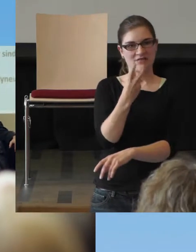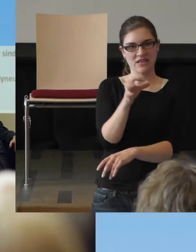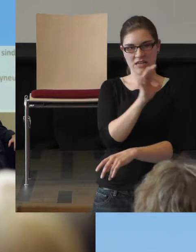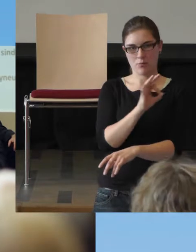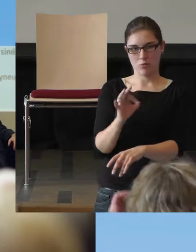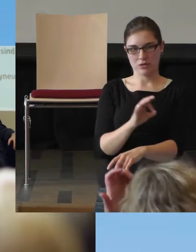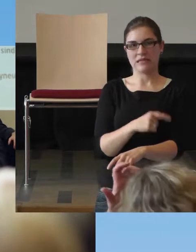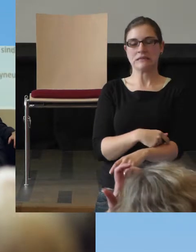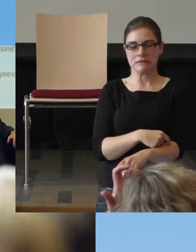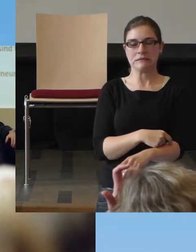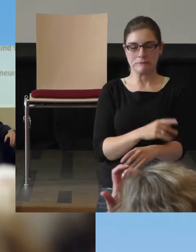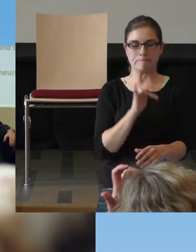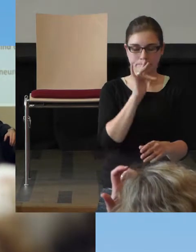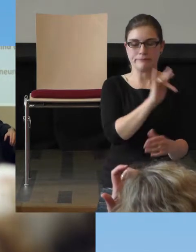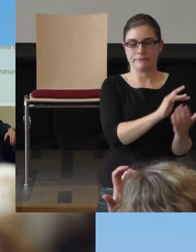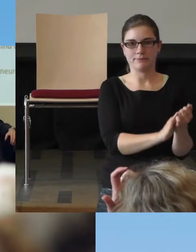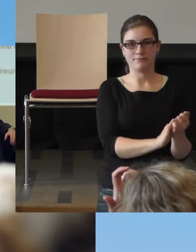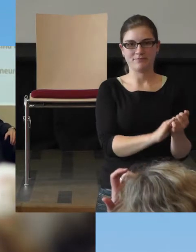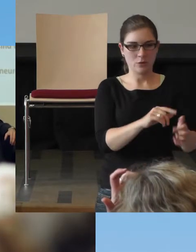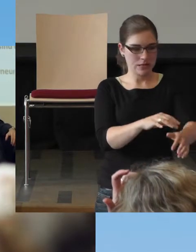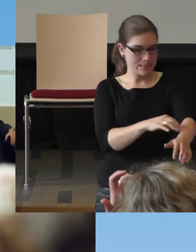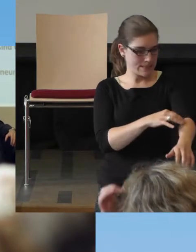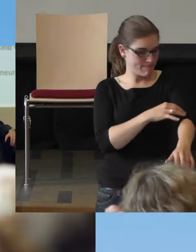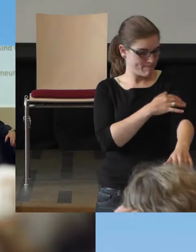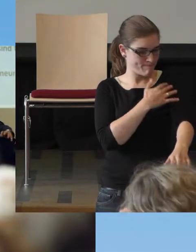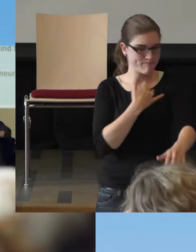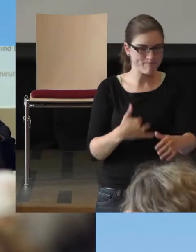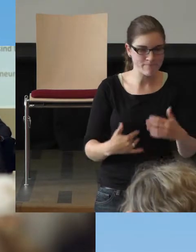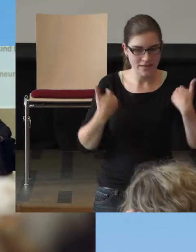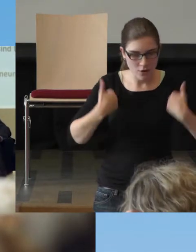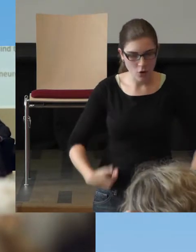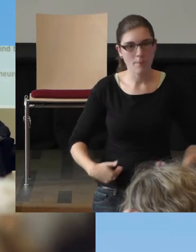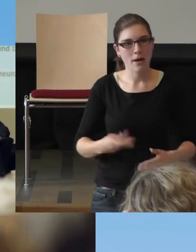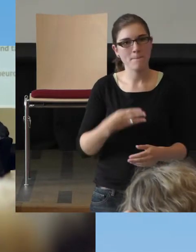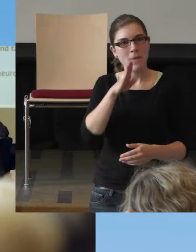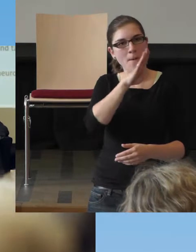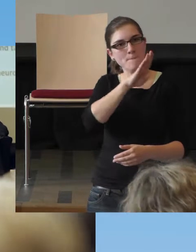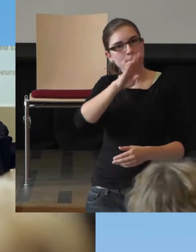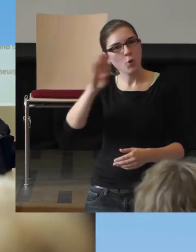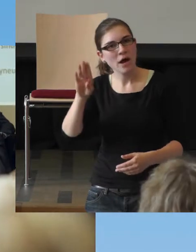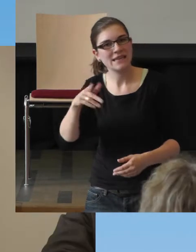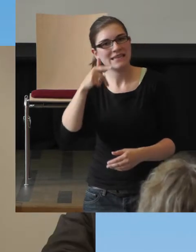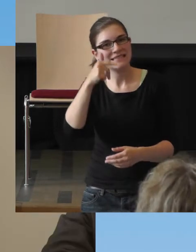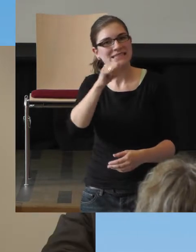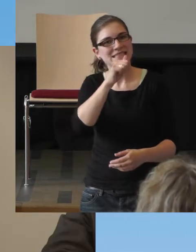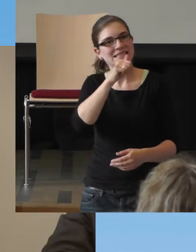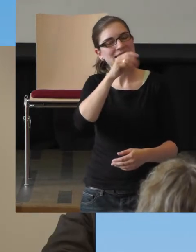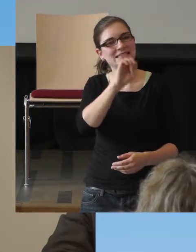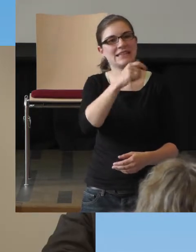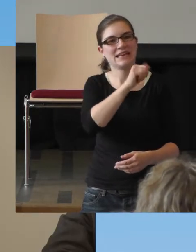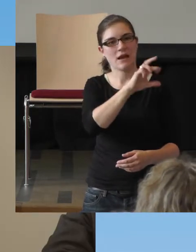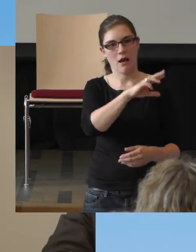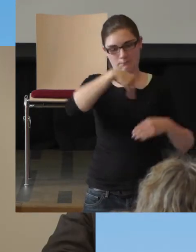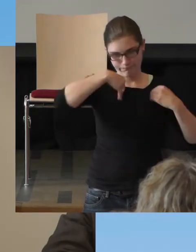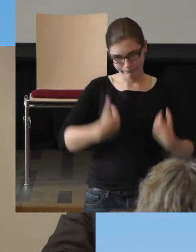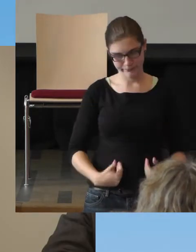natürlich lebenslang einen Borrelientiter, wie wir sagen. So wie wenn ich bei Ihnen und bei Ihnen jetzt Maserntiter messen würde, dann würde ich